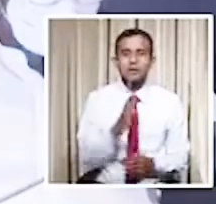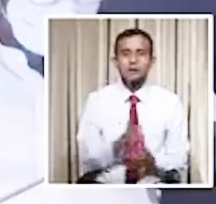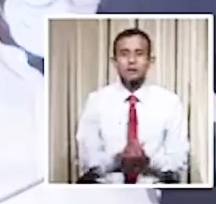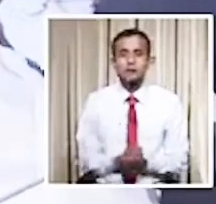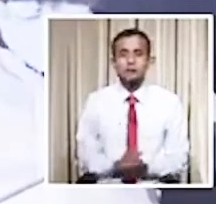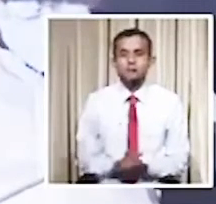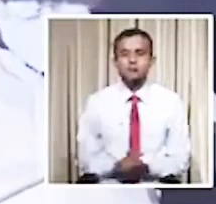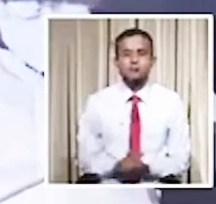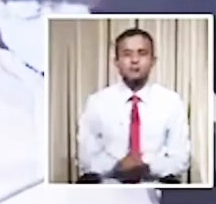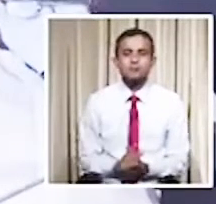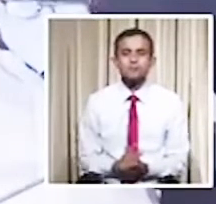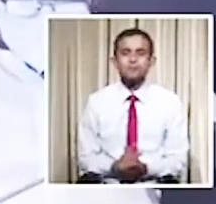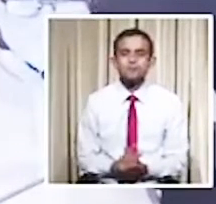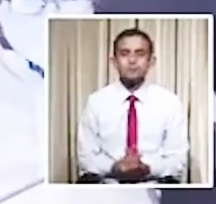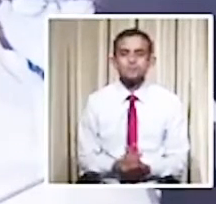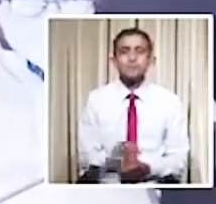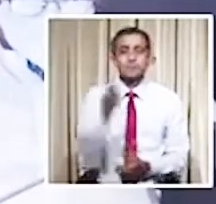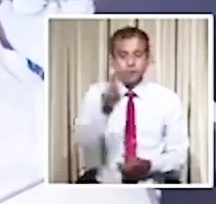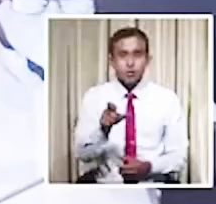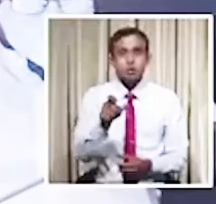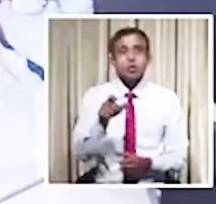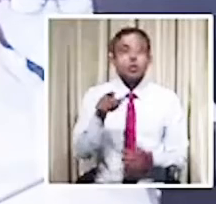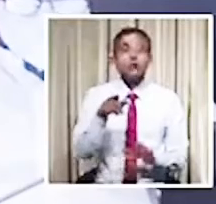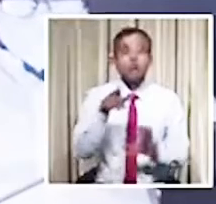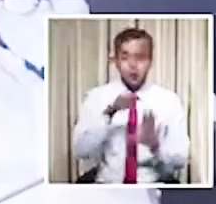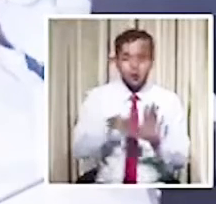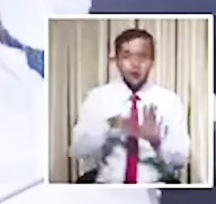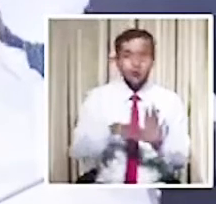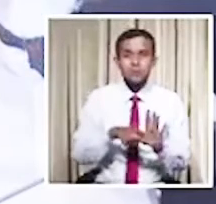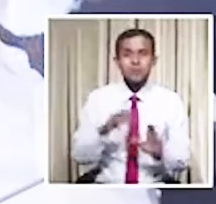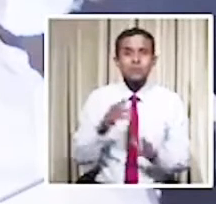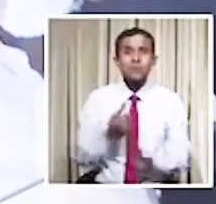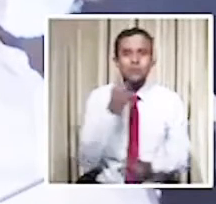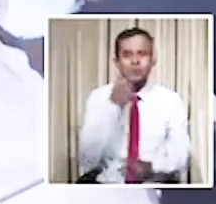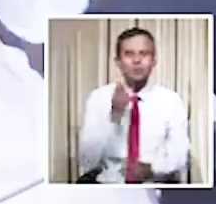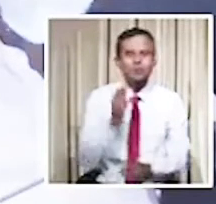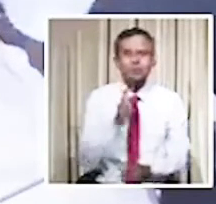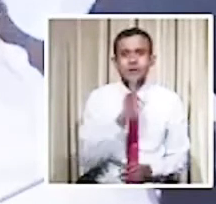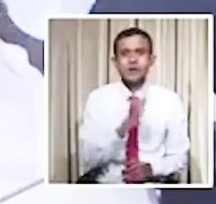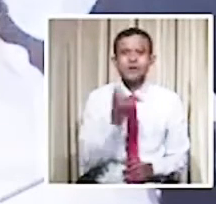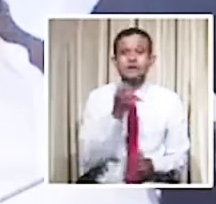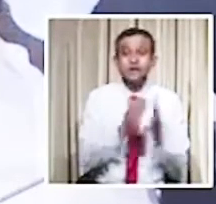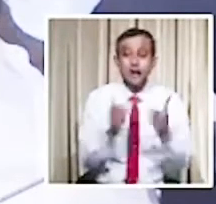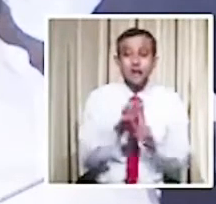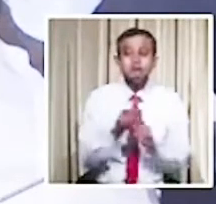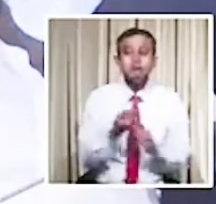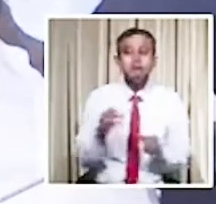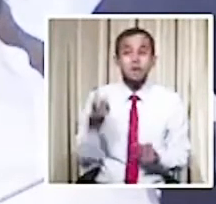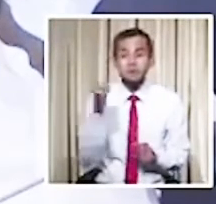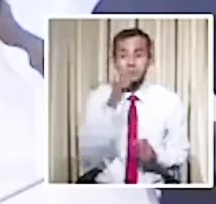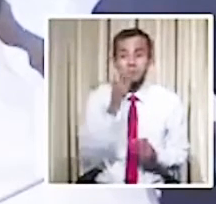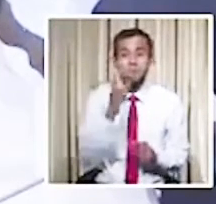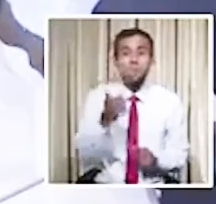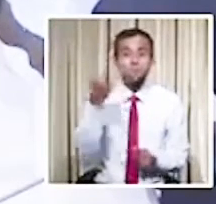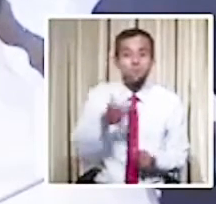முன்னாள் நிதி அமைச்சர் யூ பி வன்னிநாயக்க குறிப்பிடுத்தது நினைவுக்கு வந்து அவசரமாக வெளியில் சென்றால் கூட உடனடியாக நாடாளுமன்றத்துக்கு